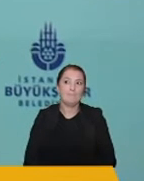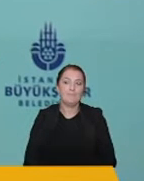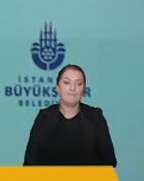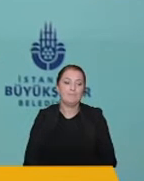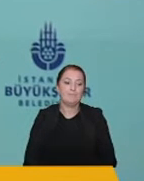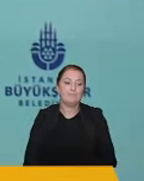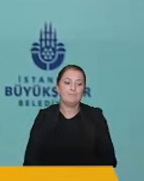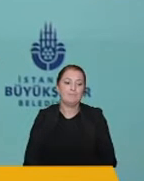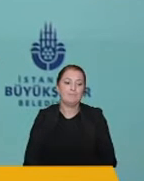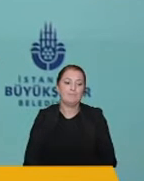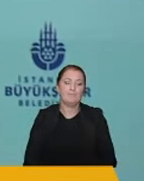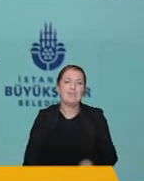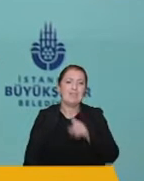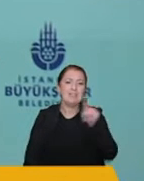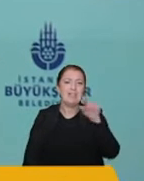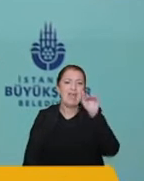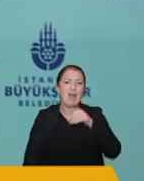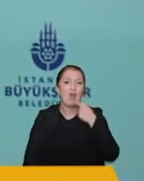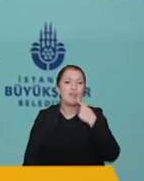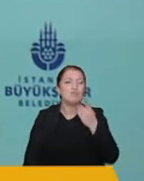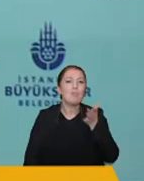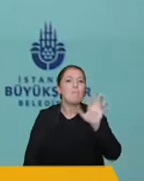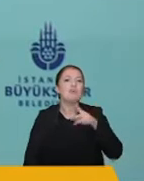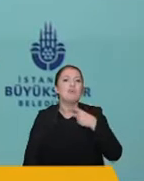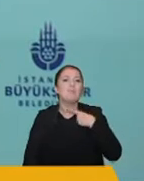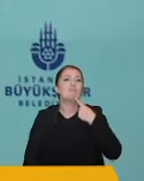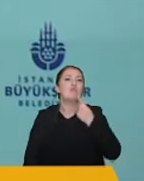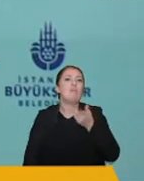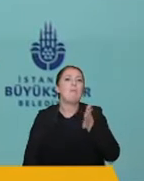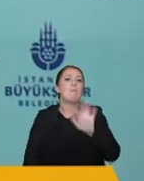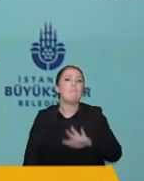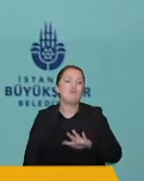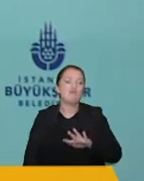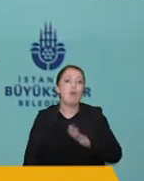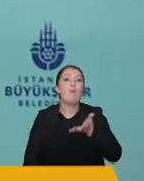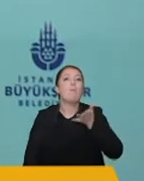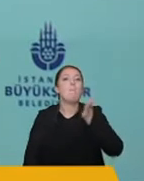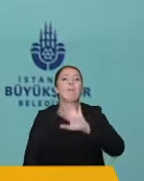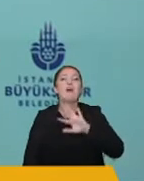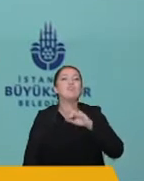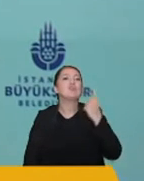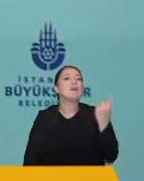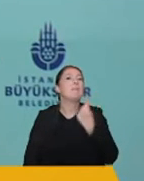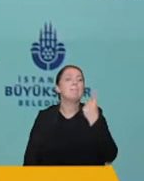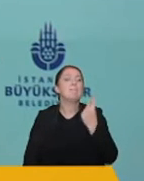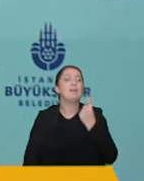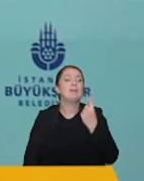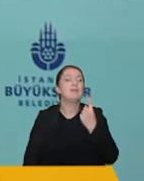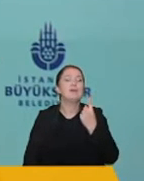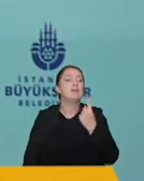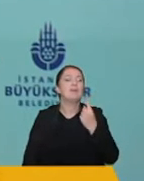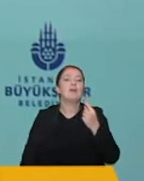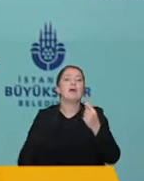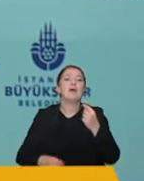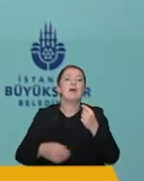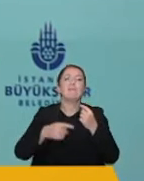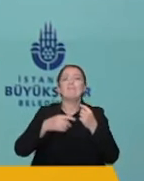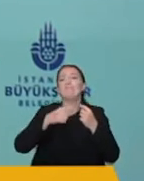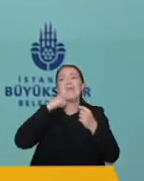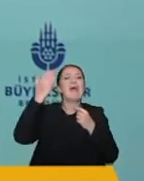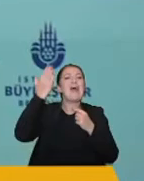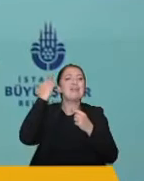Ya sizin geliyor demeniz başka, benim söylemem başka. Başka bir adaletinizden bahsedeyim. Geçmiş